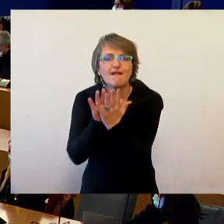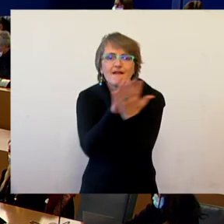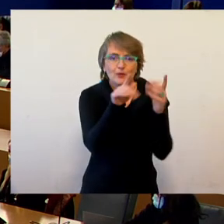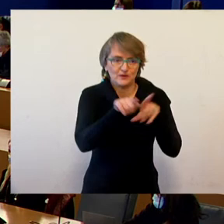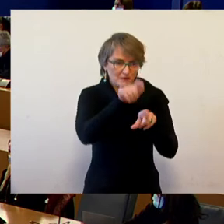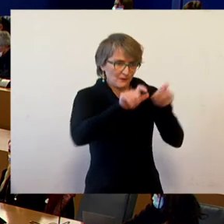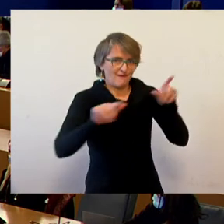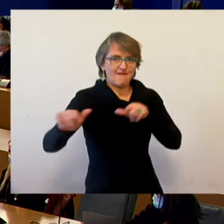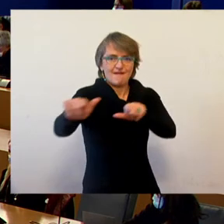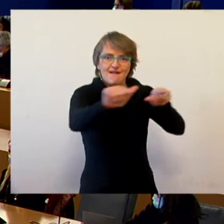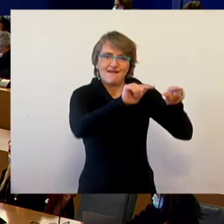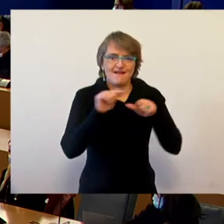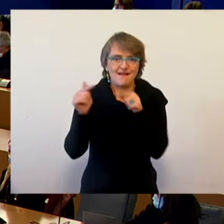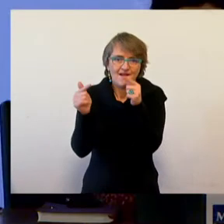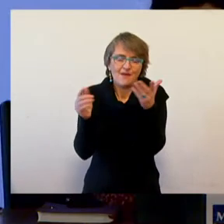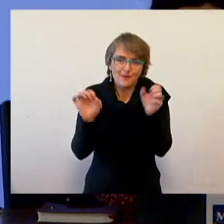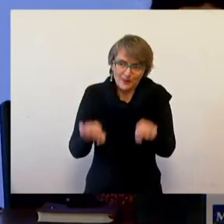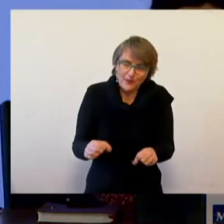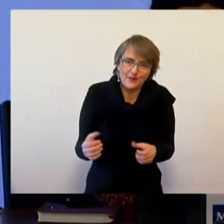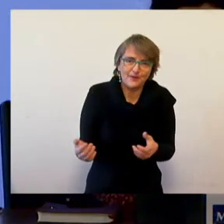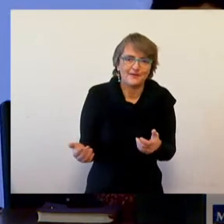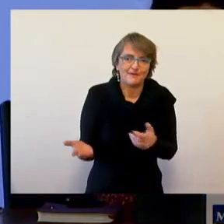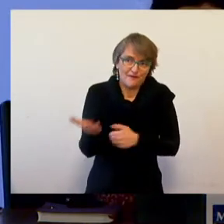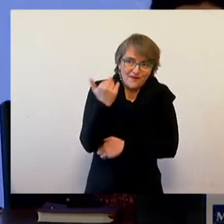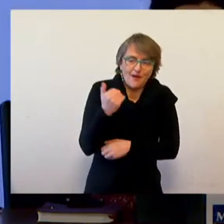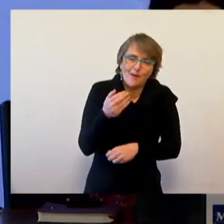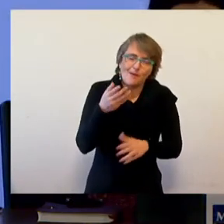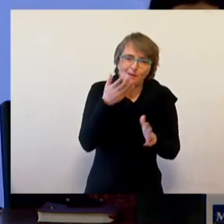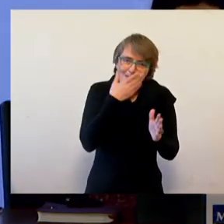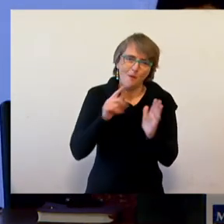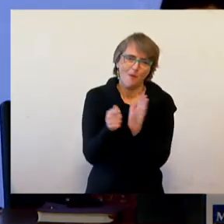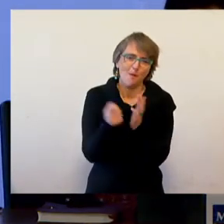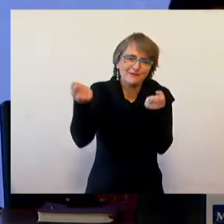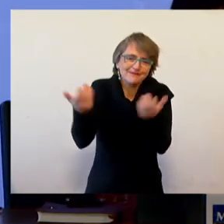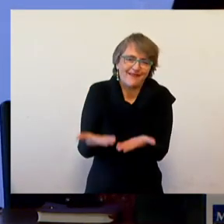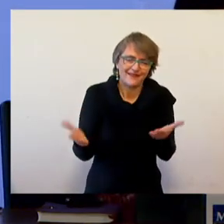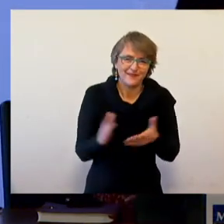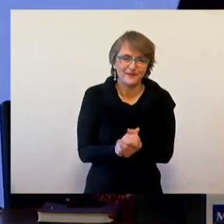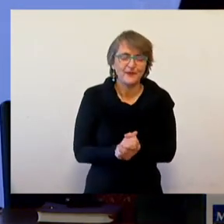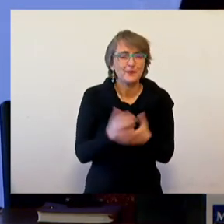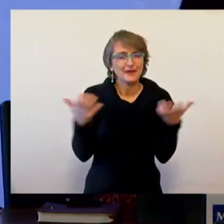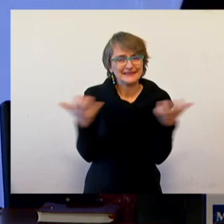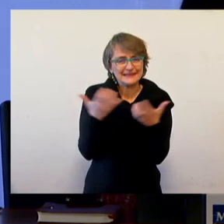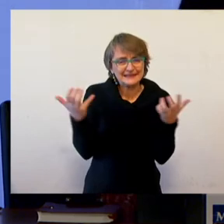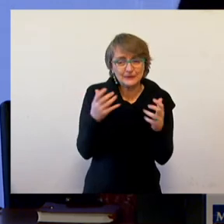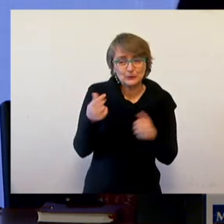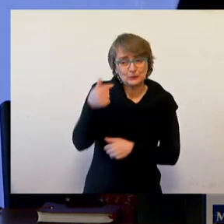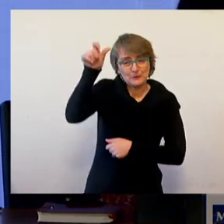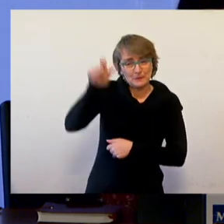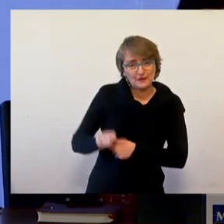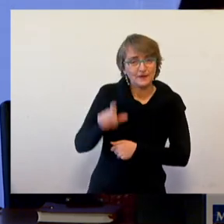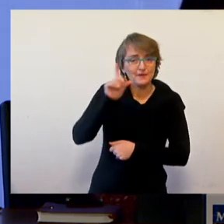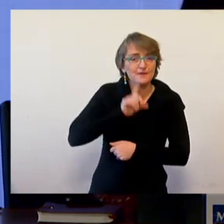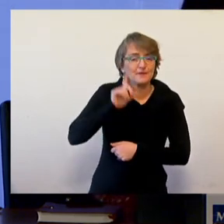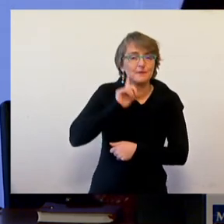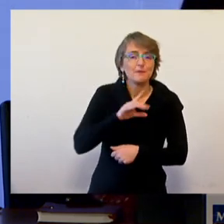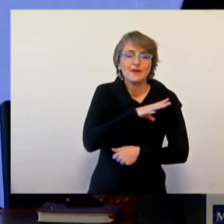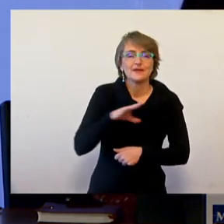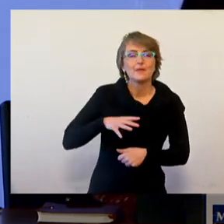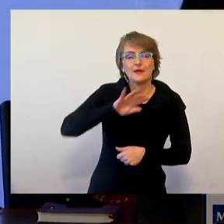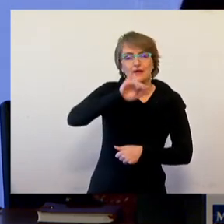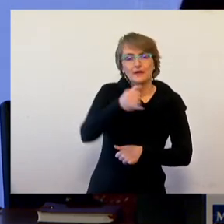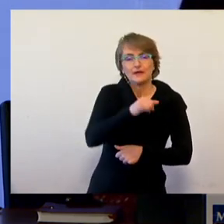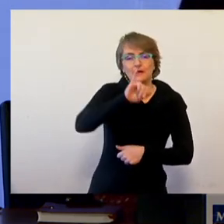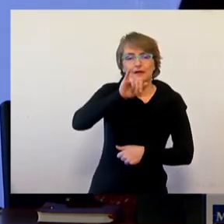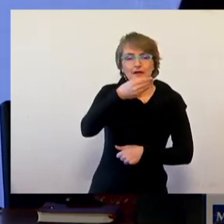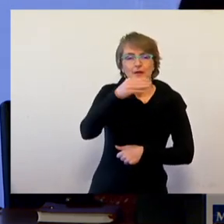un très beau moment. Je voudrais également avoir un mot particulier pour une de nos collègues, Clara Jiménez, qui